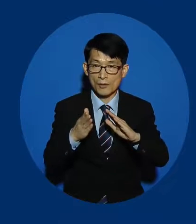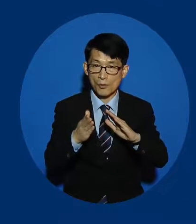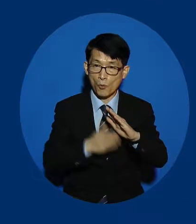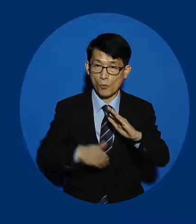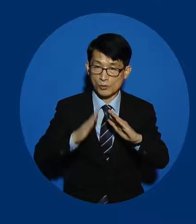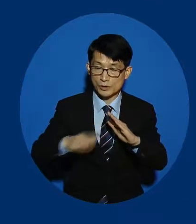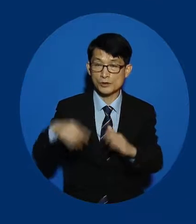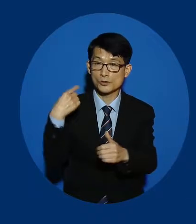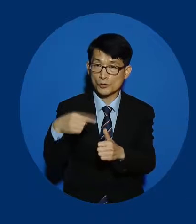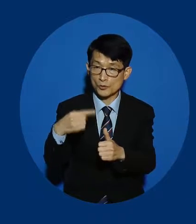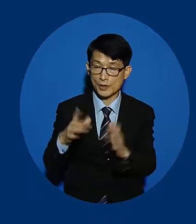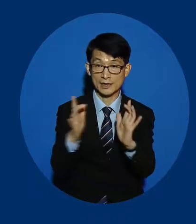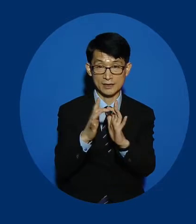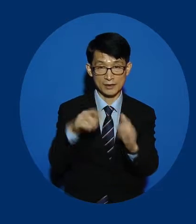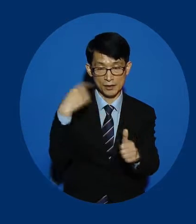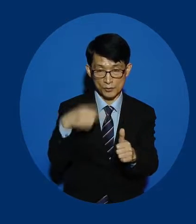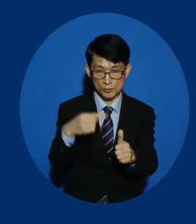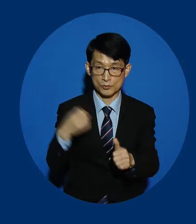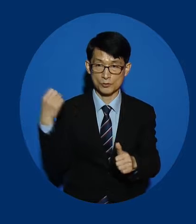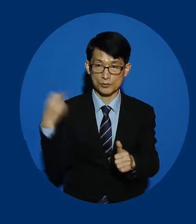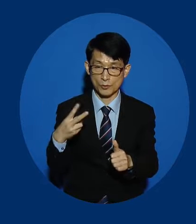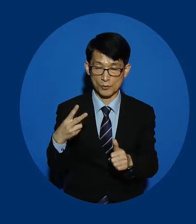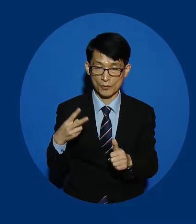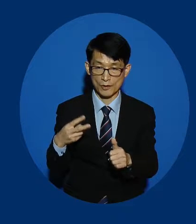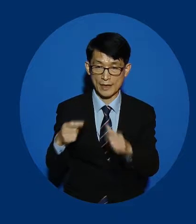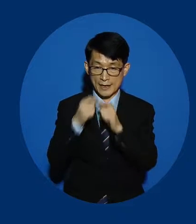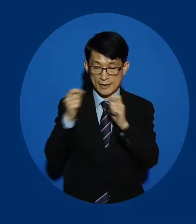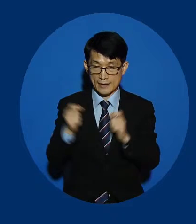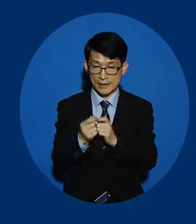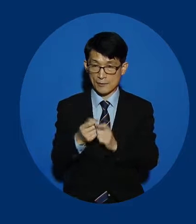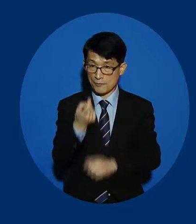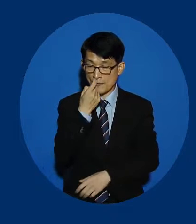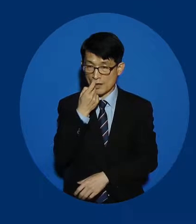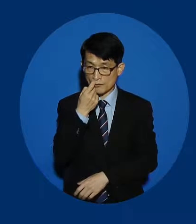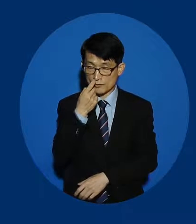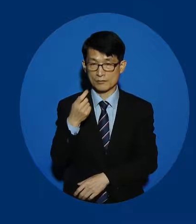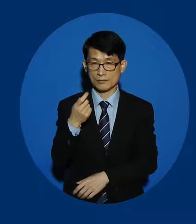온라인 교육만이 아니고 사교육 시장은 더